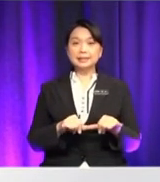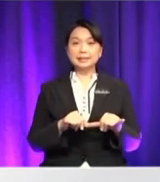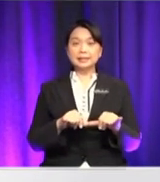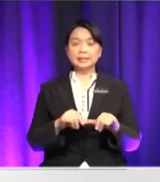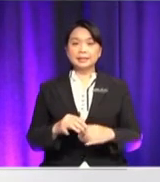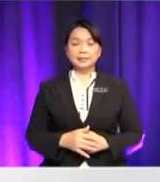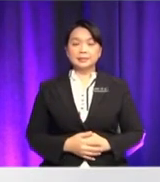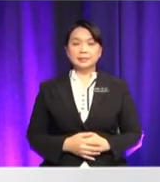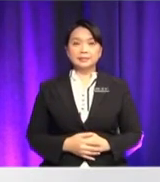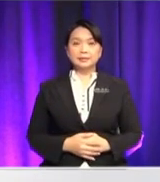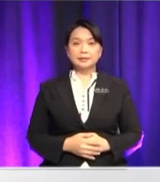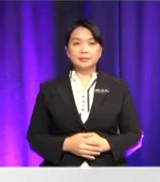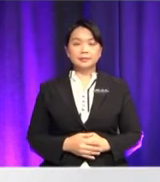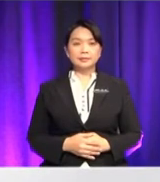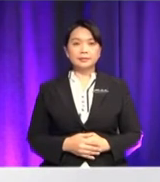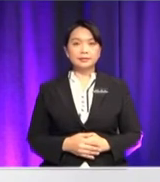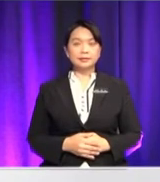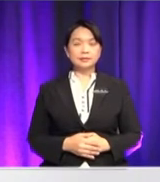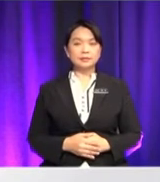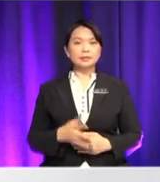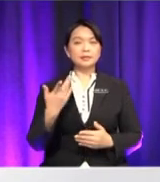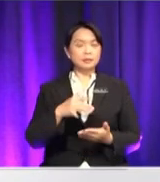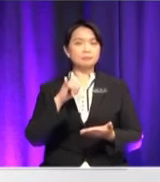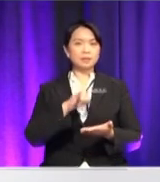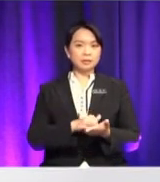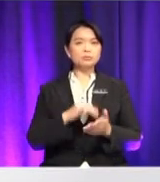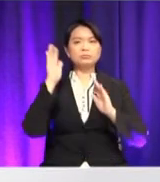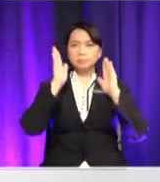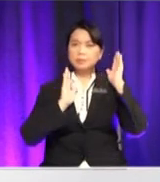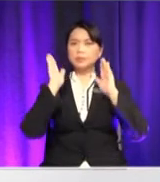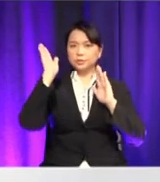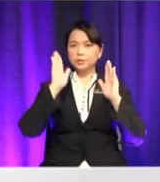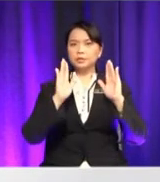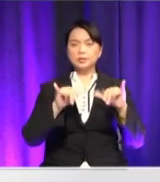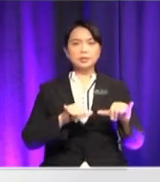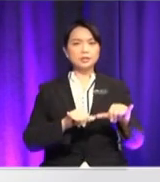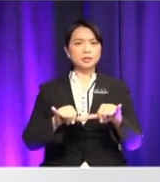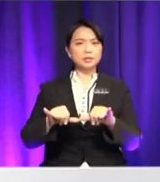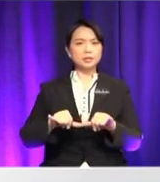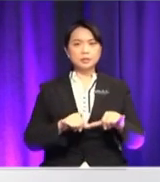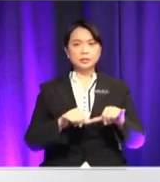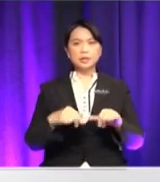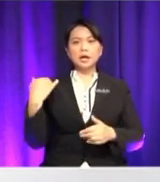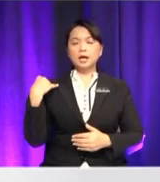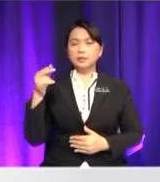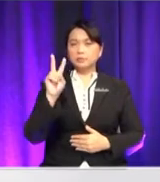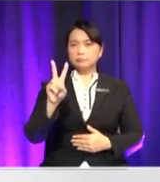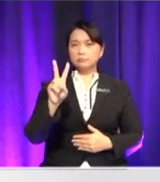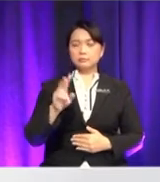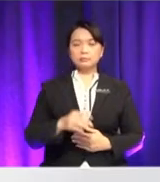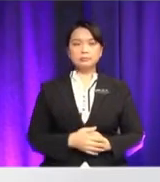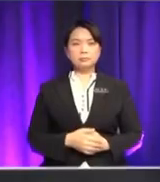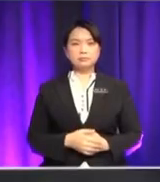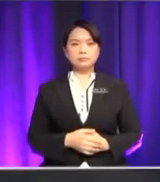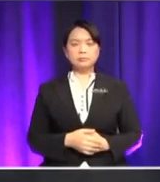the Malaysian state Malaysia standard betah Nathania Oke itulah dua istri akan